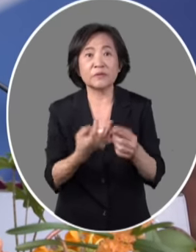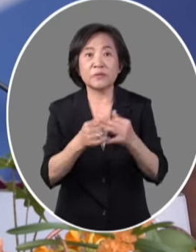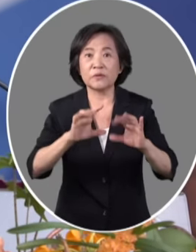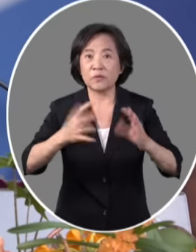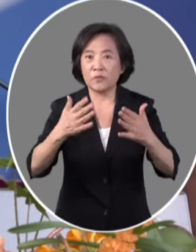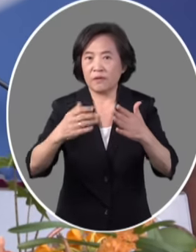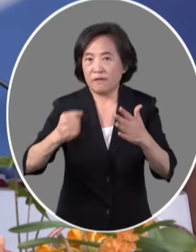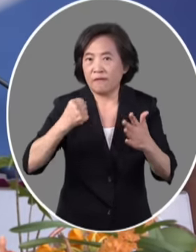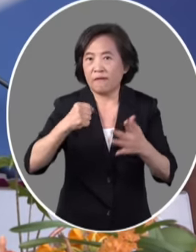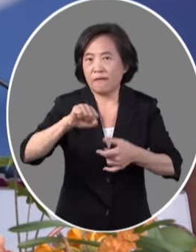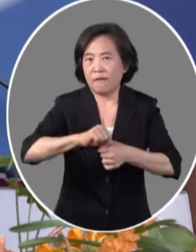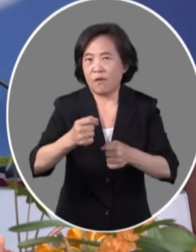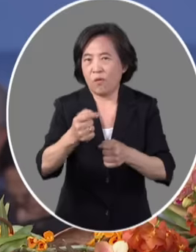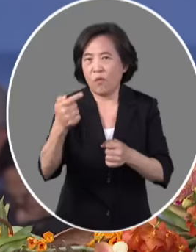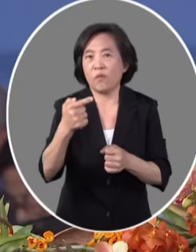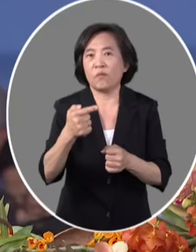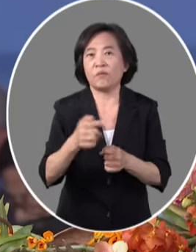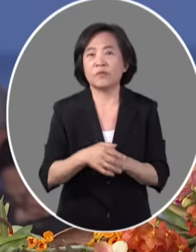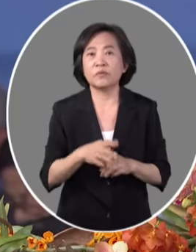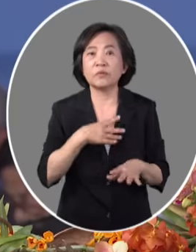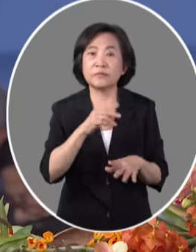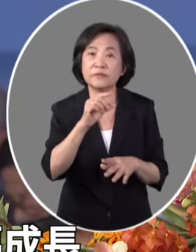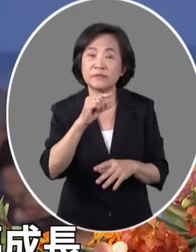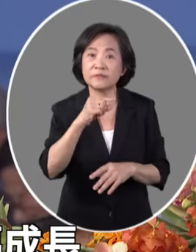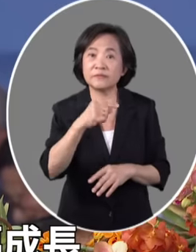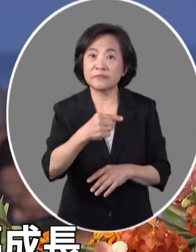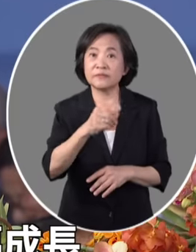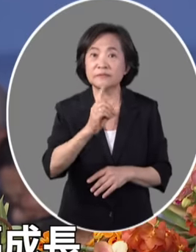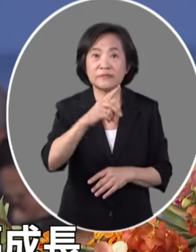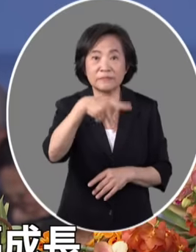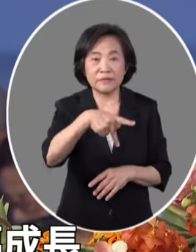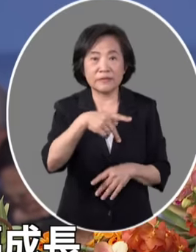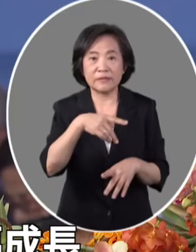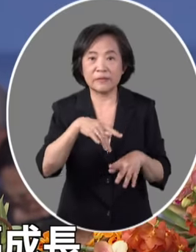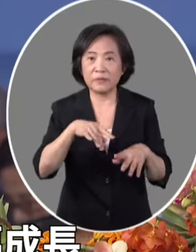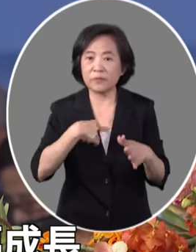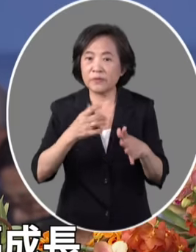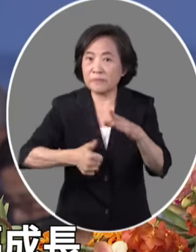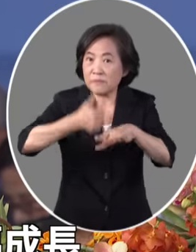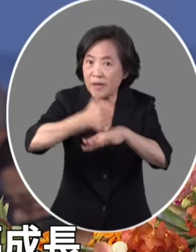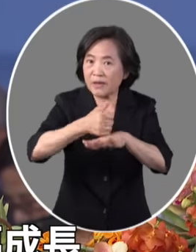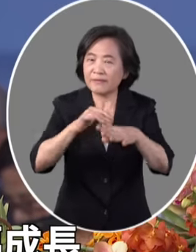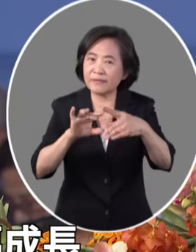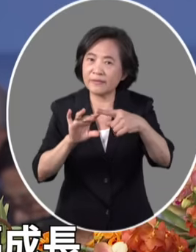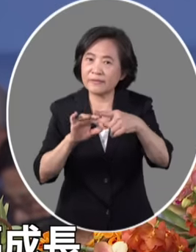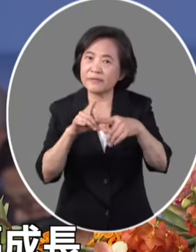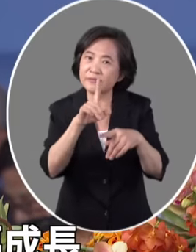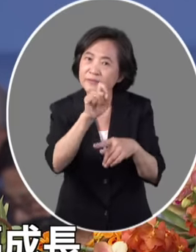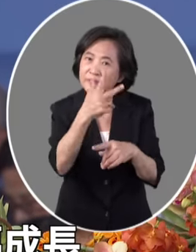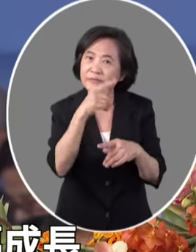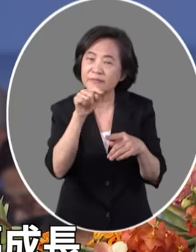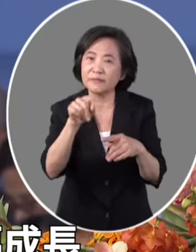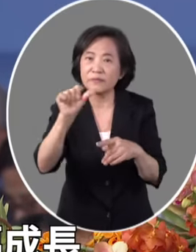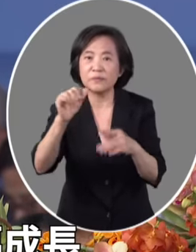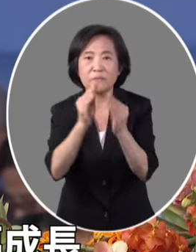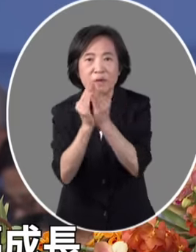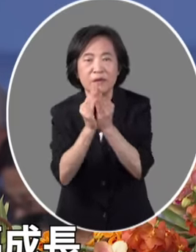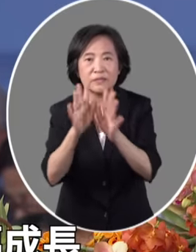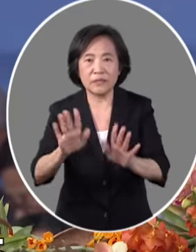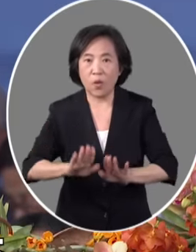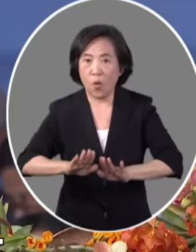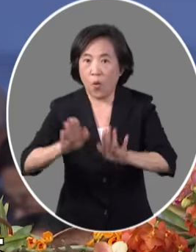了，我们的 GDP 规模从我上任时的17.5兆大幅成